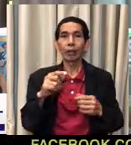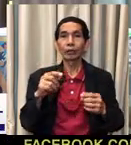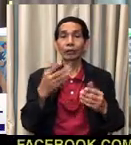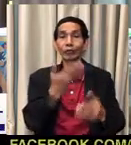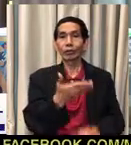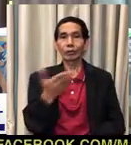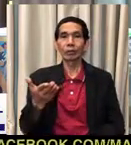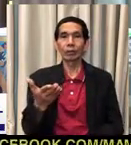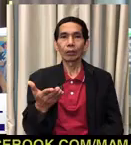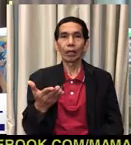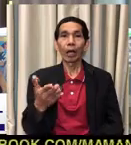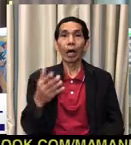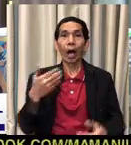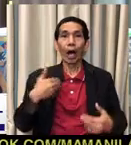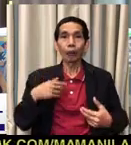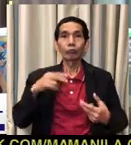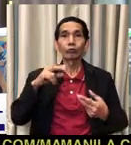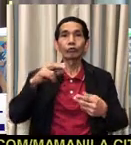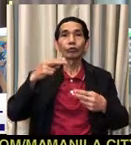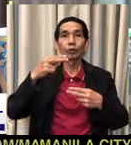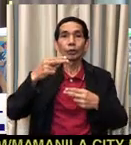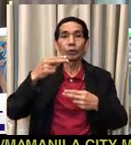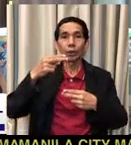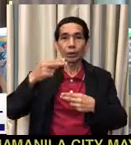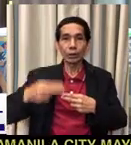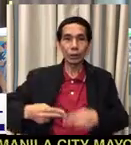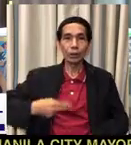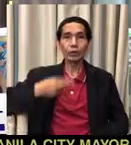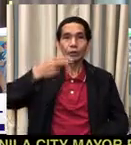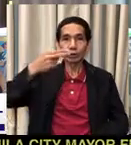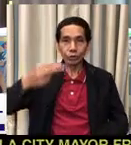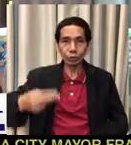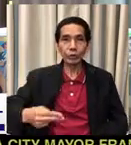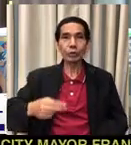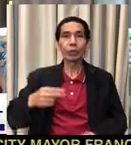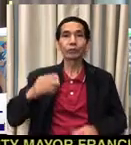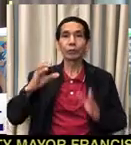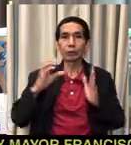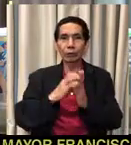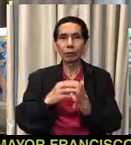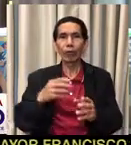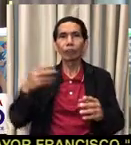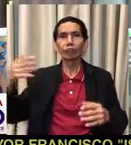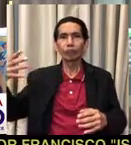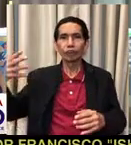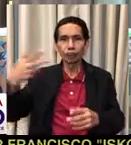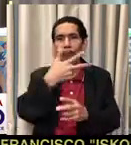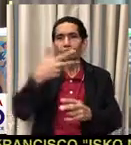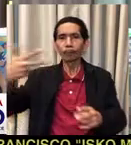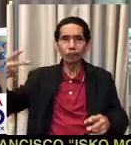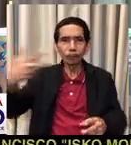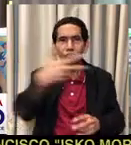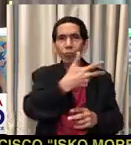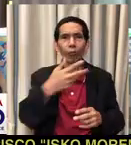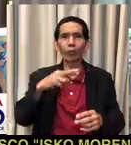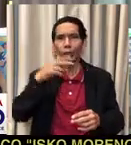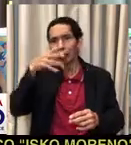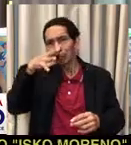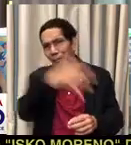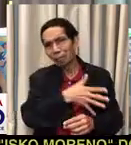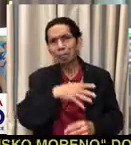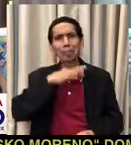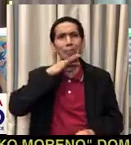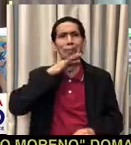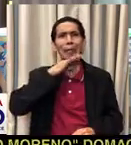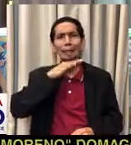bagay na may kasaysayan sa lungsod. Pero dinadaanan lang ng truck yun. Walang pumapansin, dugyot,